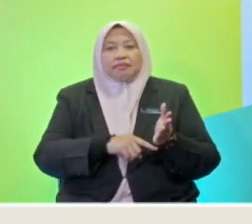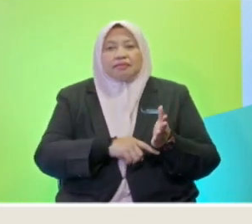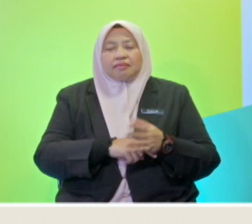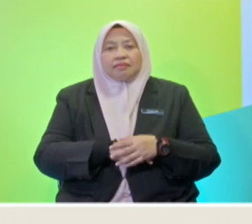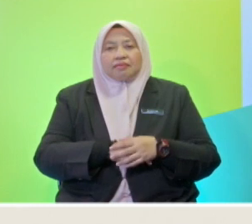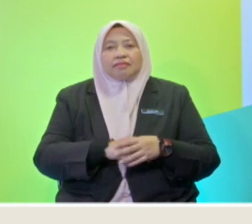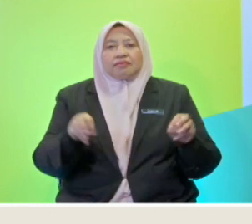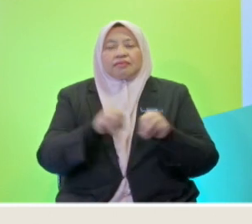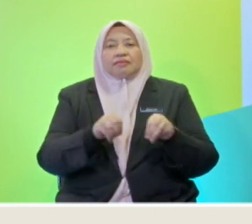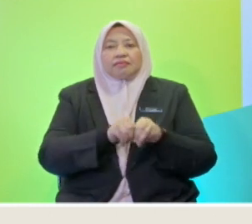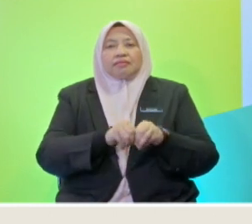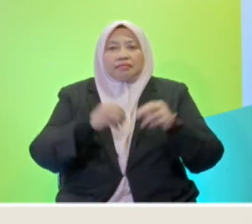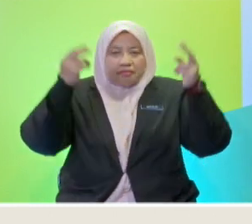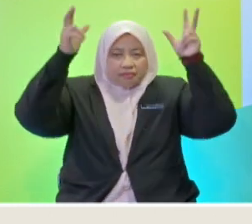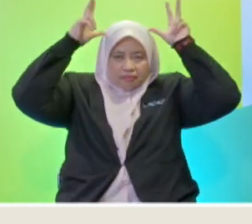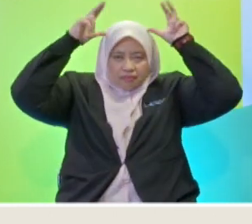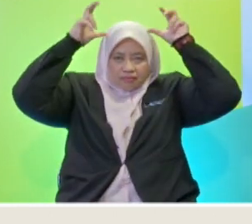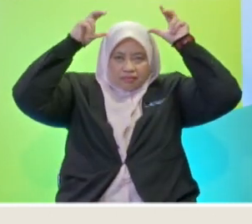macam kuda